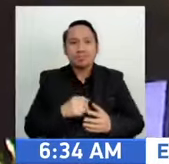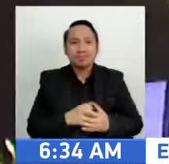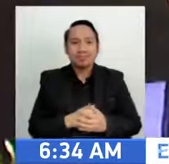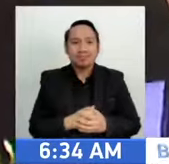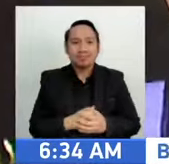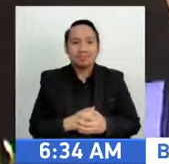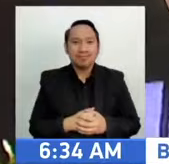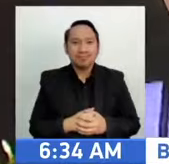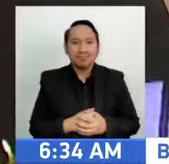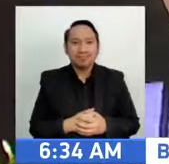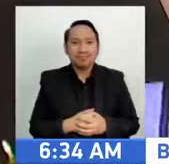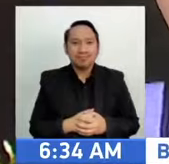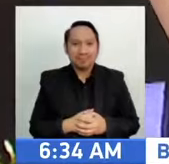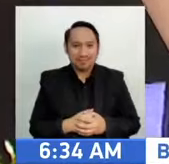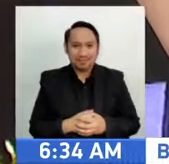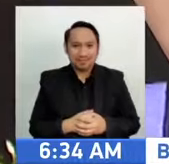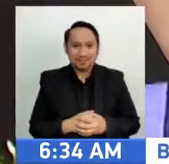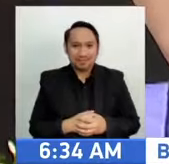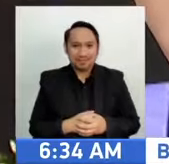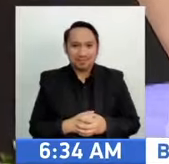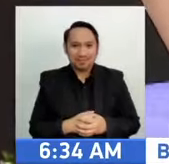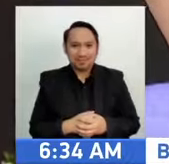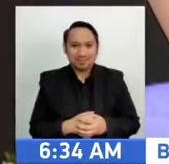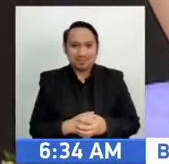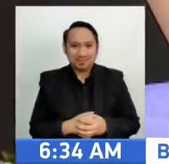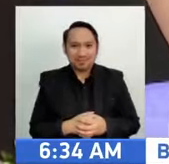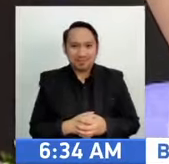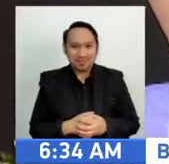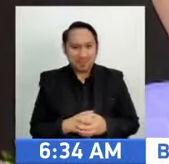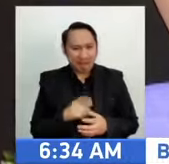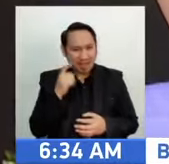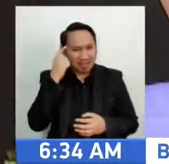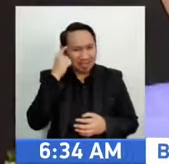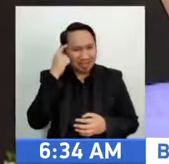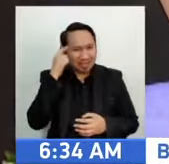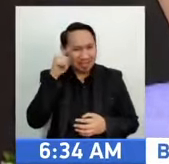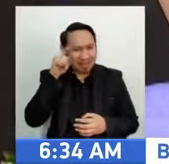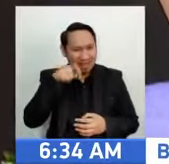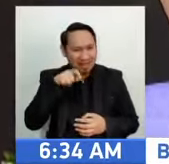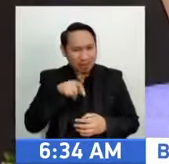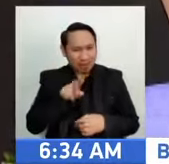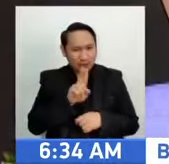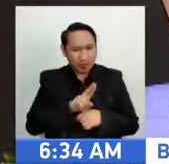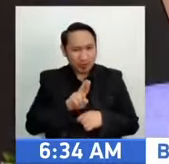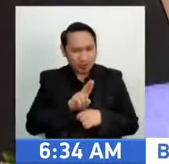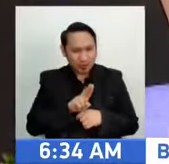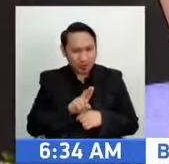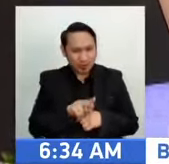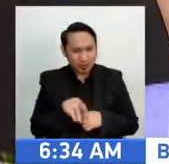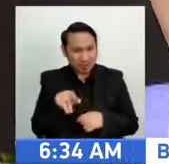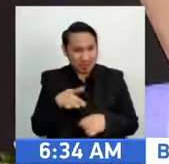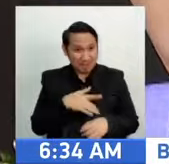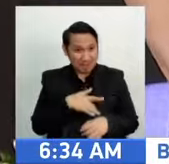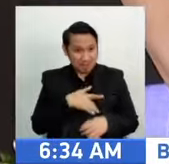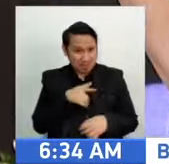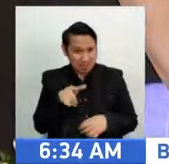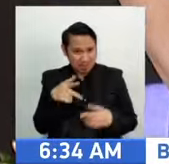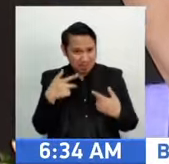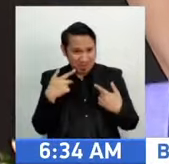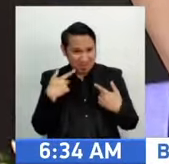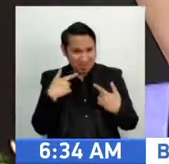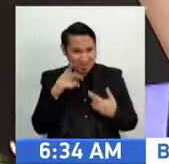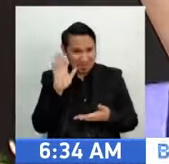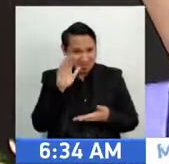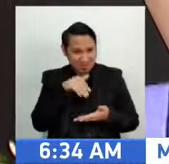Yes. Ako parang kailangan ko yung i-reveal mamaya. Feeling ko hinahabol ka ng 5,000 pesos. Uy, mas gusto ko yan. Pero ito,